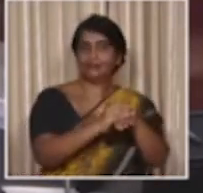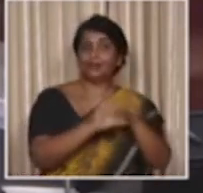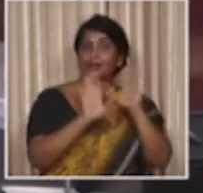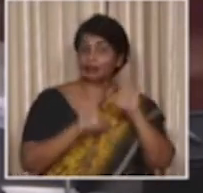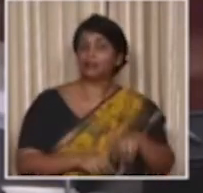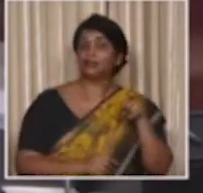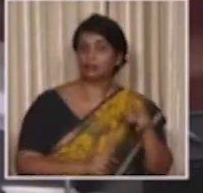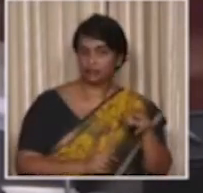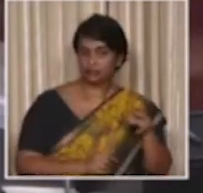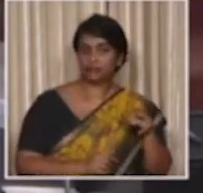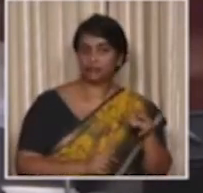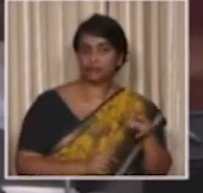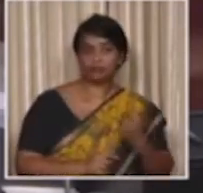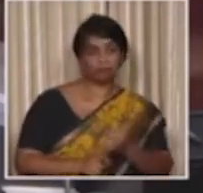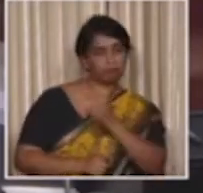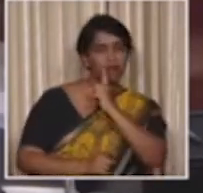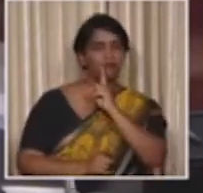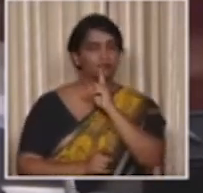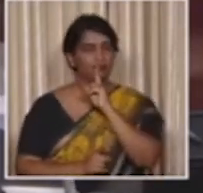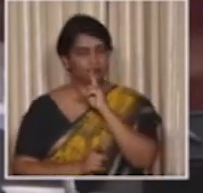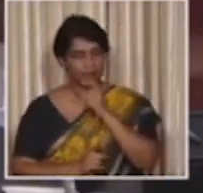නමුත් එතුමාට තහංචි දාලා